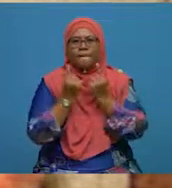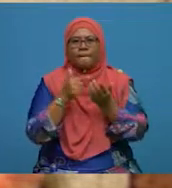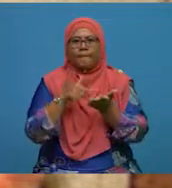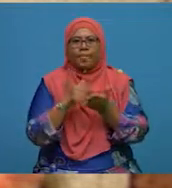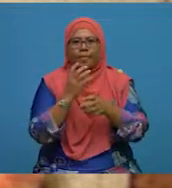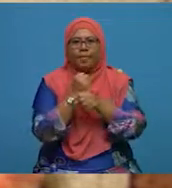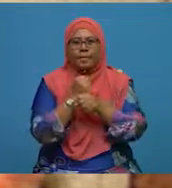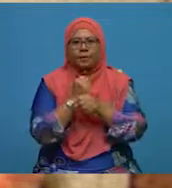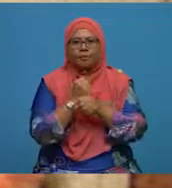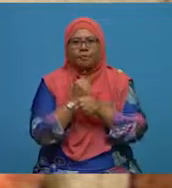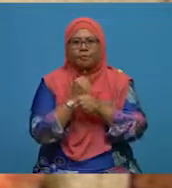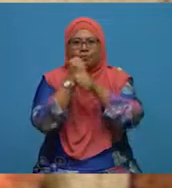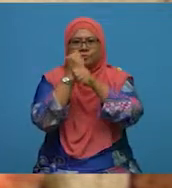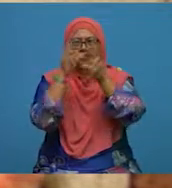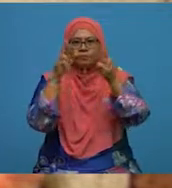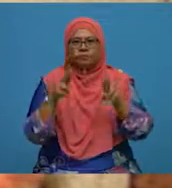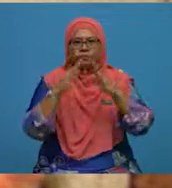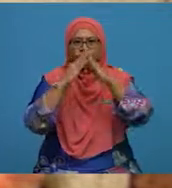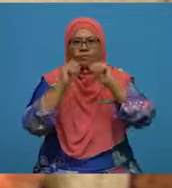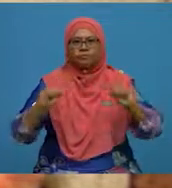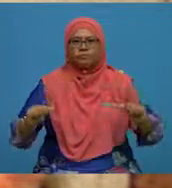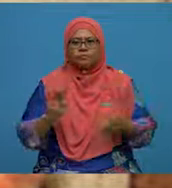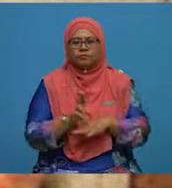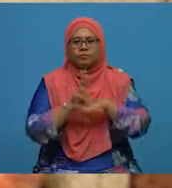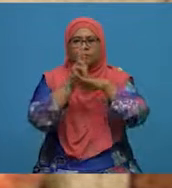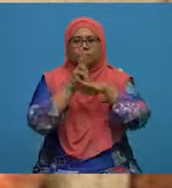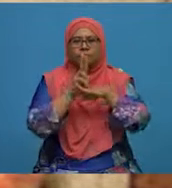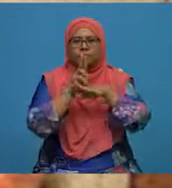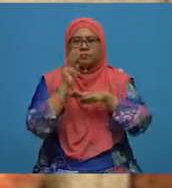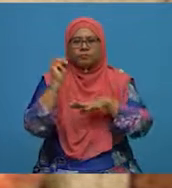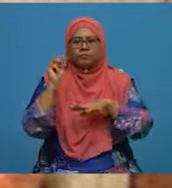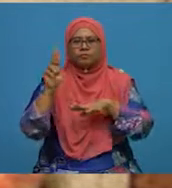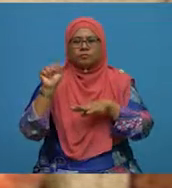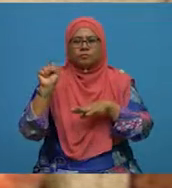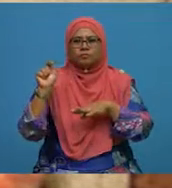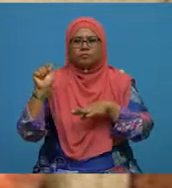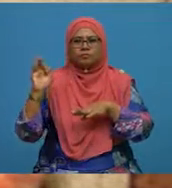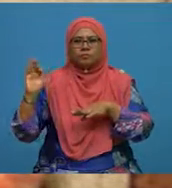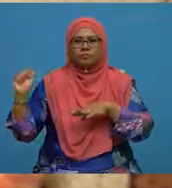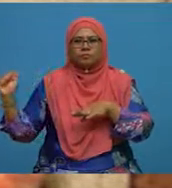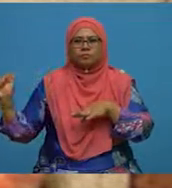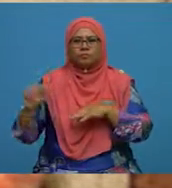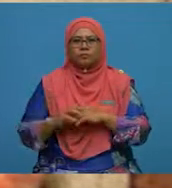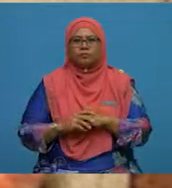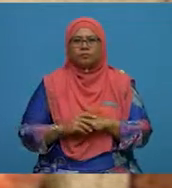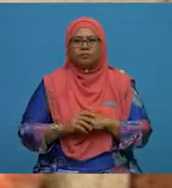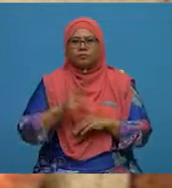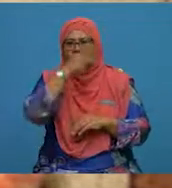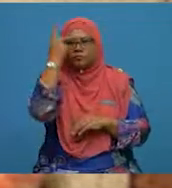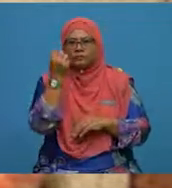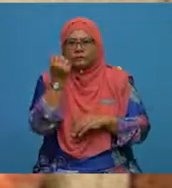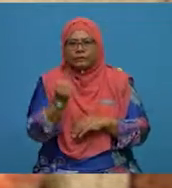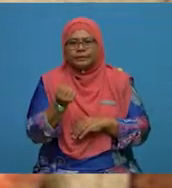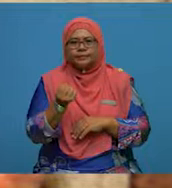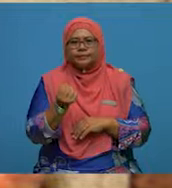Golongan ini mendapat sokongan rakyat Mesir, terutamanya Mustafa Kamil, kerana keras